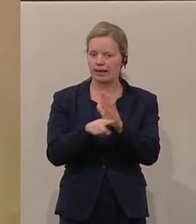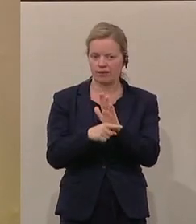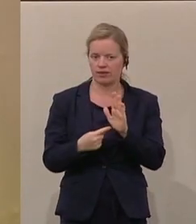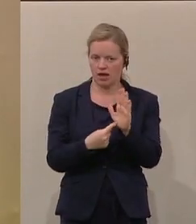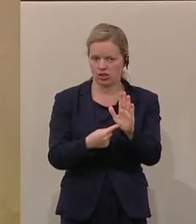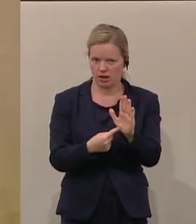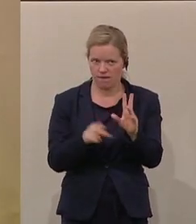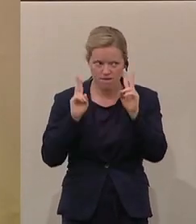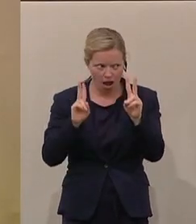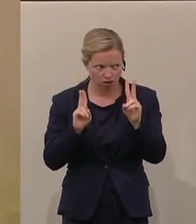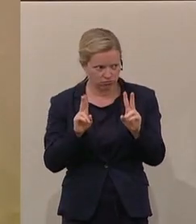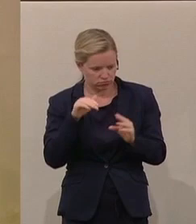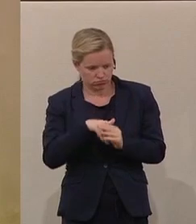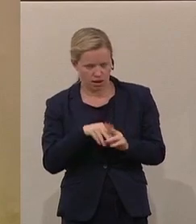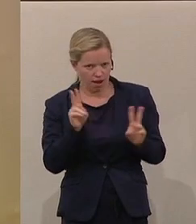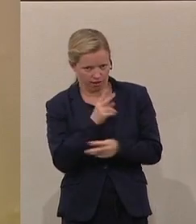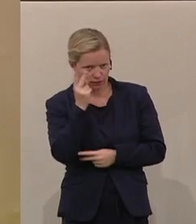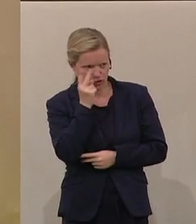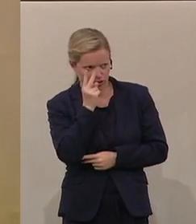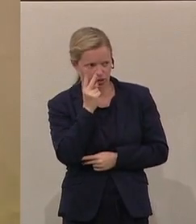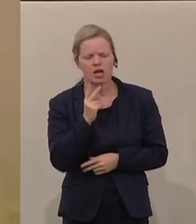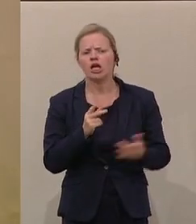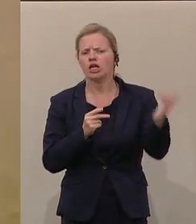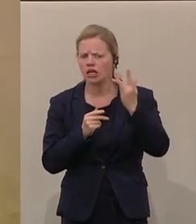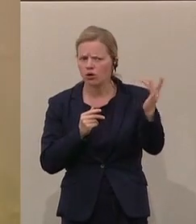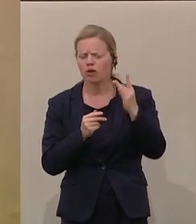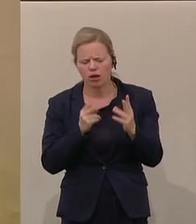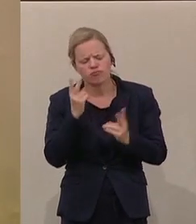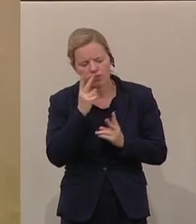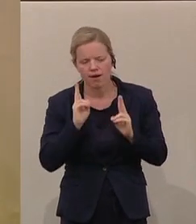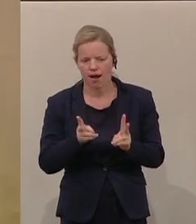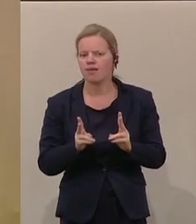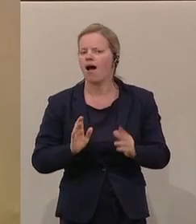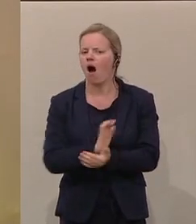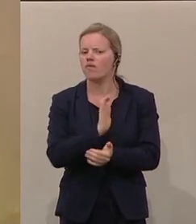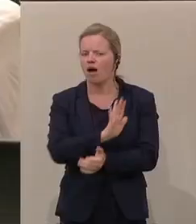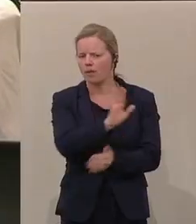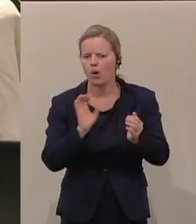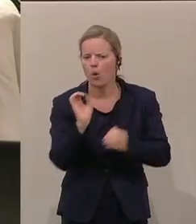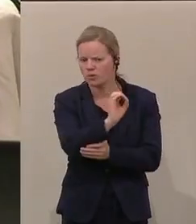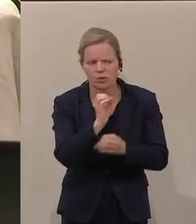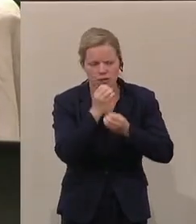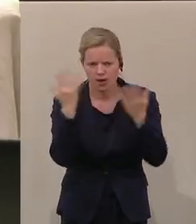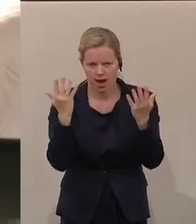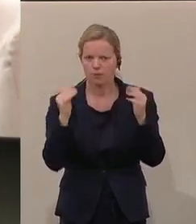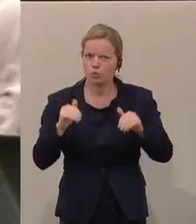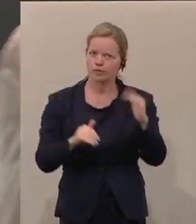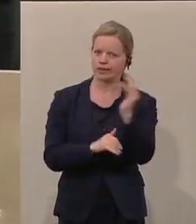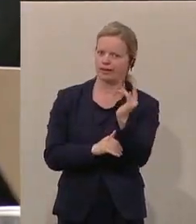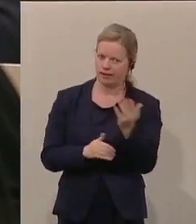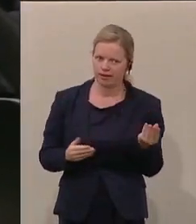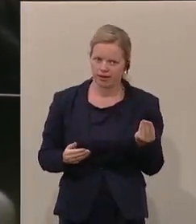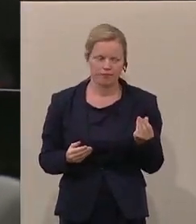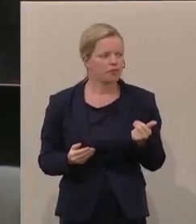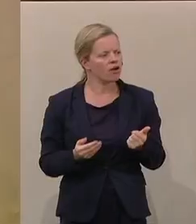nicht nachvollziehen. Ich kann vieles nachvollziehen an Kritik, das ist auch Aufgabe der Opposition, dass man Kritik übt. Ich kann schon nachvollziehen, dass Sie